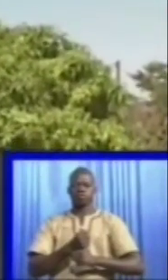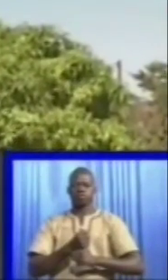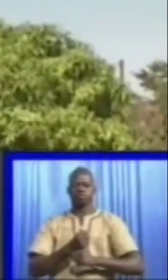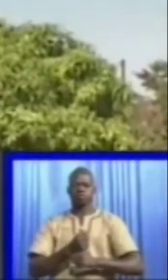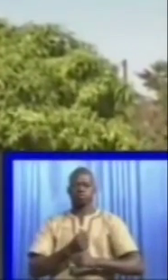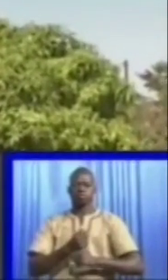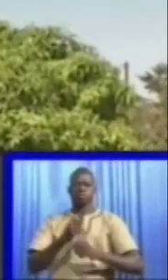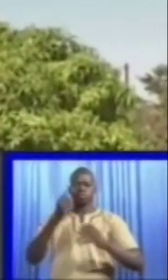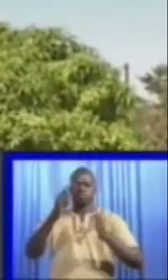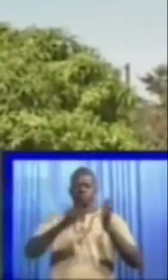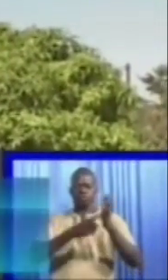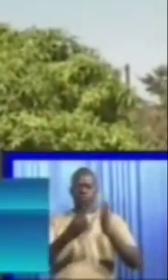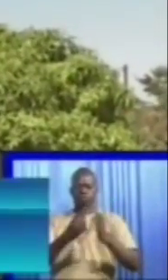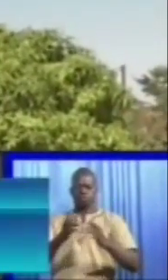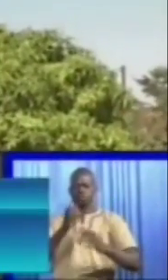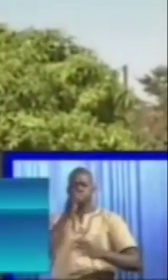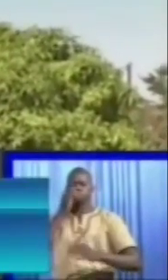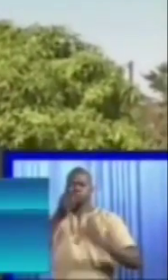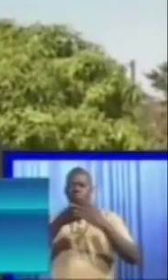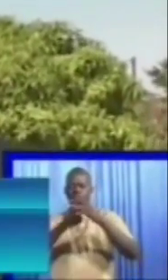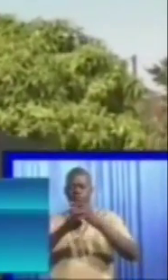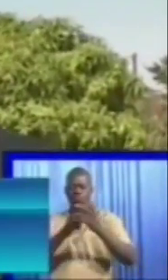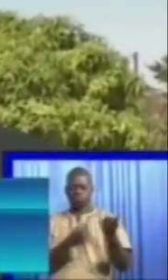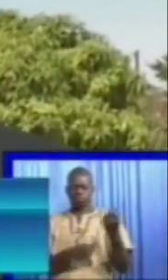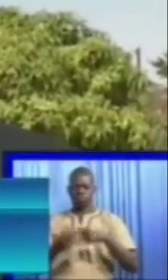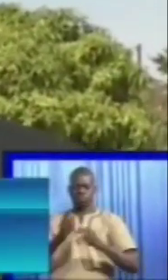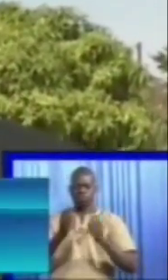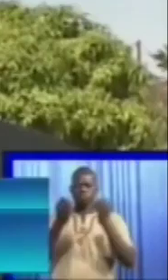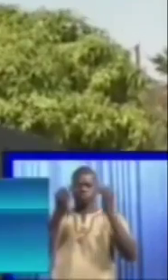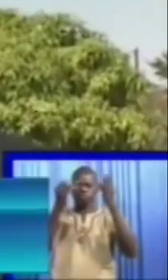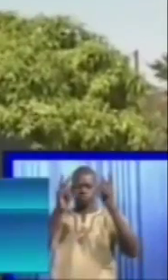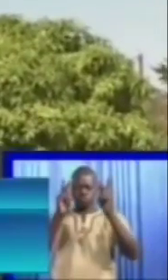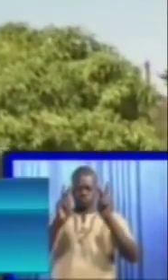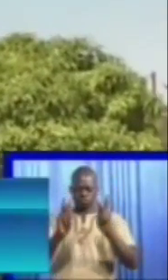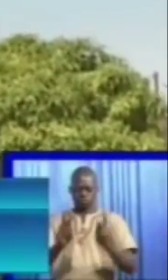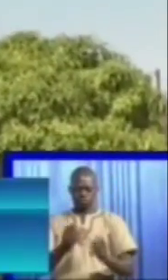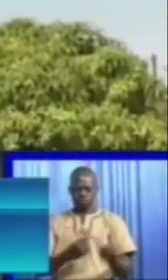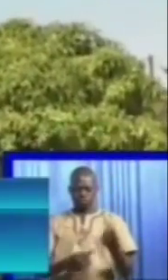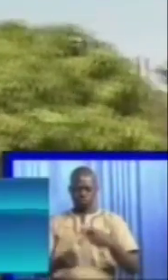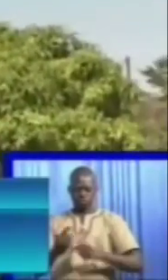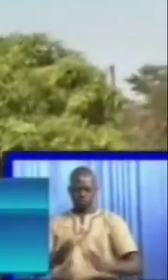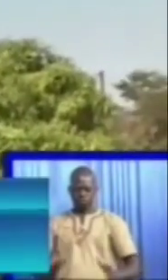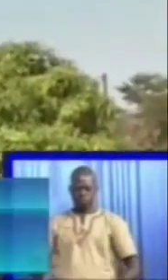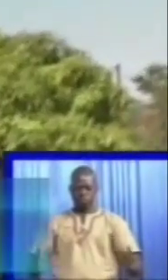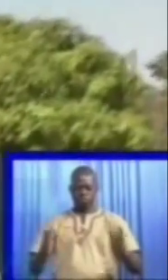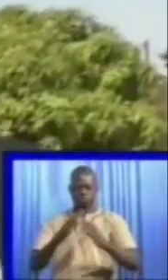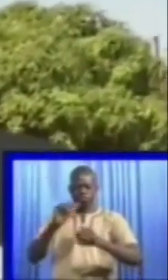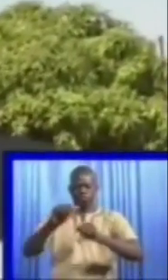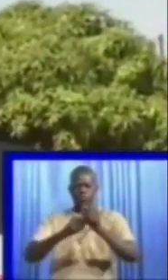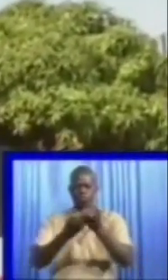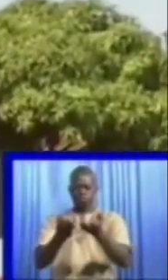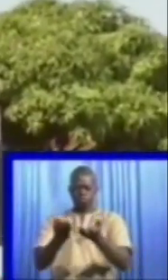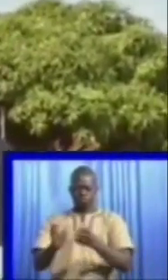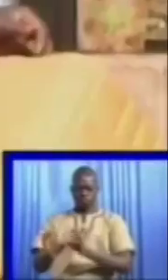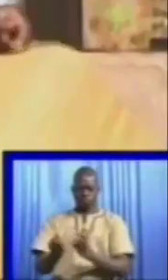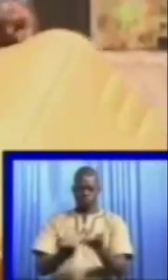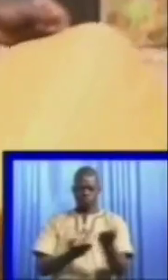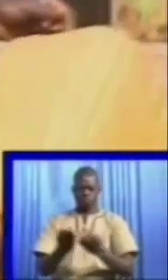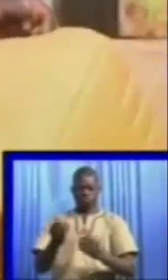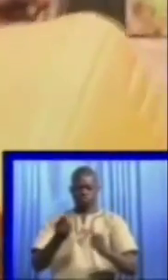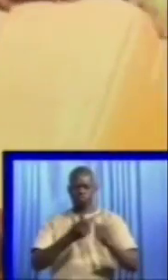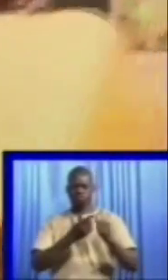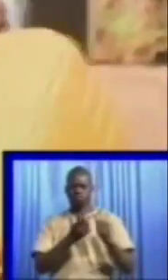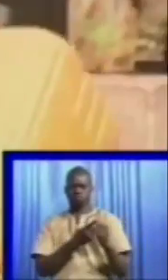Une fois que l'eau commence à couler, les gens se ruent souvent sur la borne fontaine. Chacun veut se faire servir en premier.